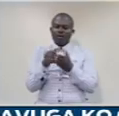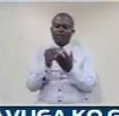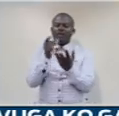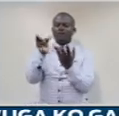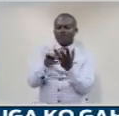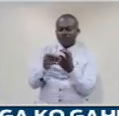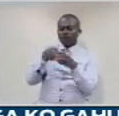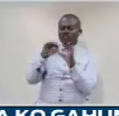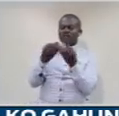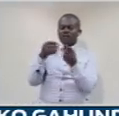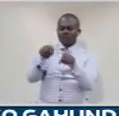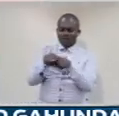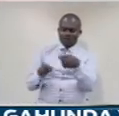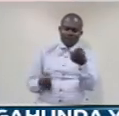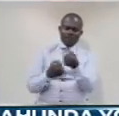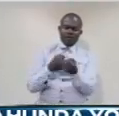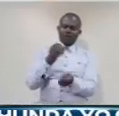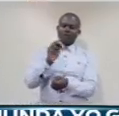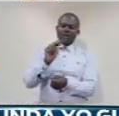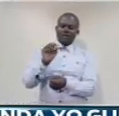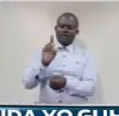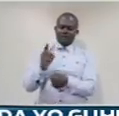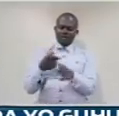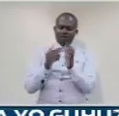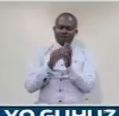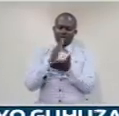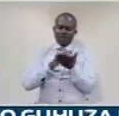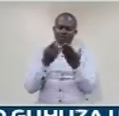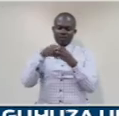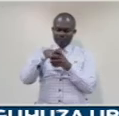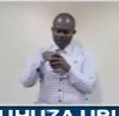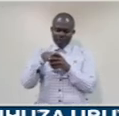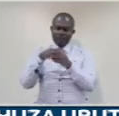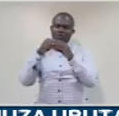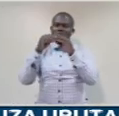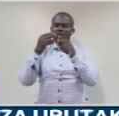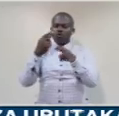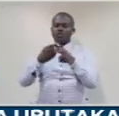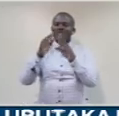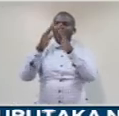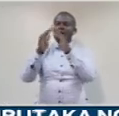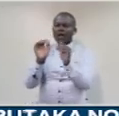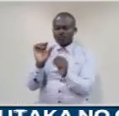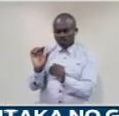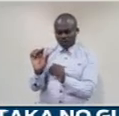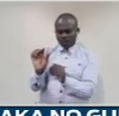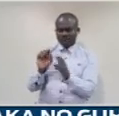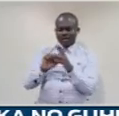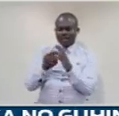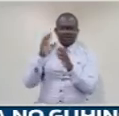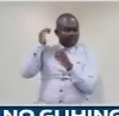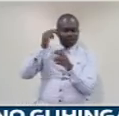akaba umuterankunga ukomeye w'ishyaka rya MLND ndetse n'umwe mu bari bagize akazu. akaba mu bashinze radio ya